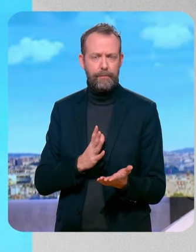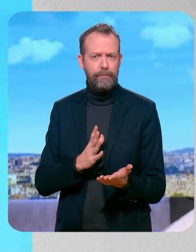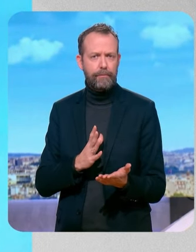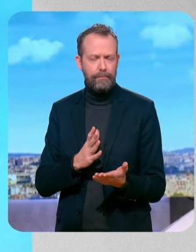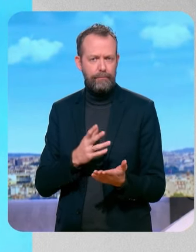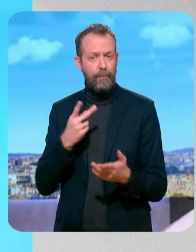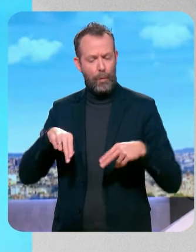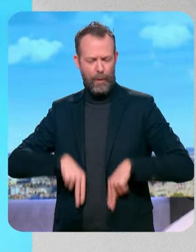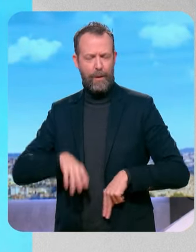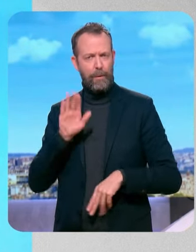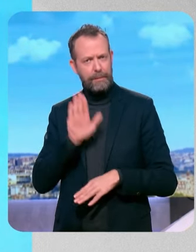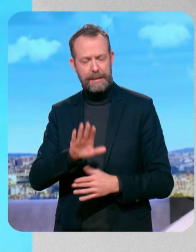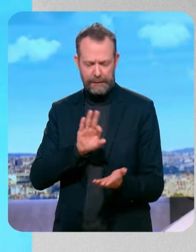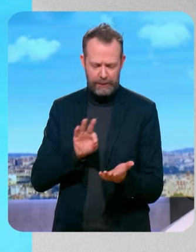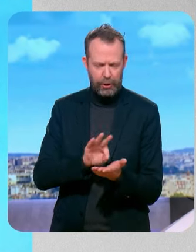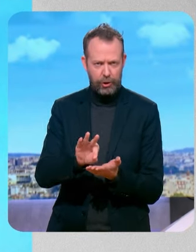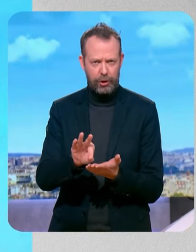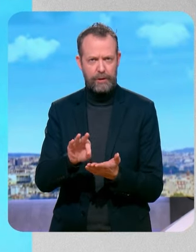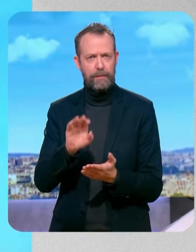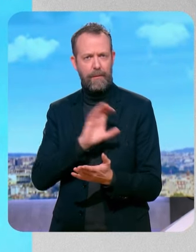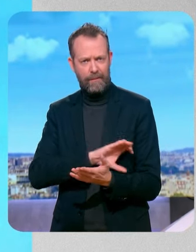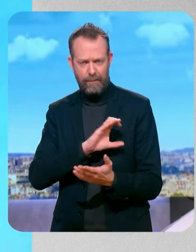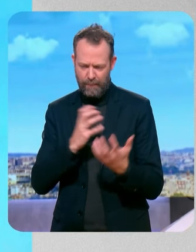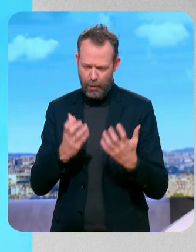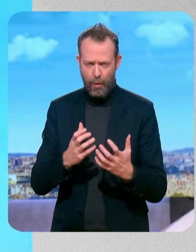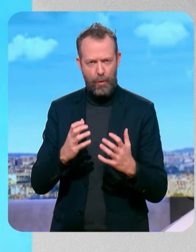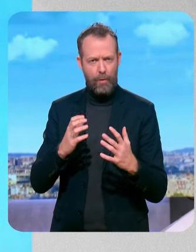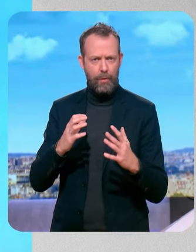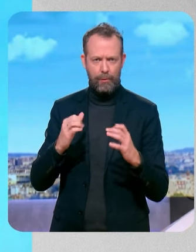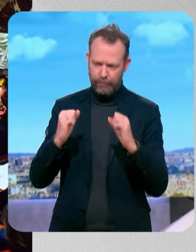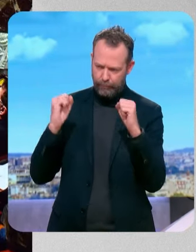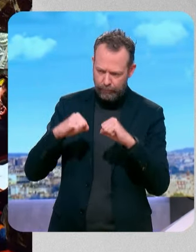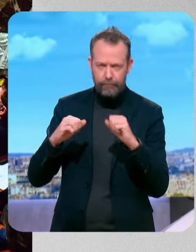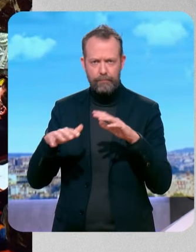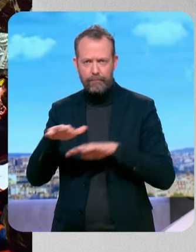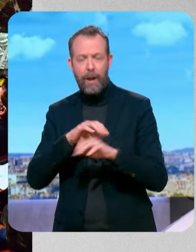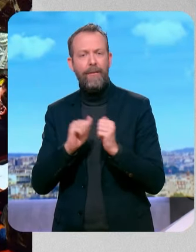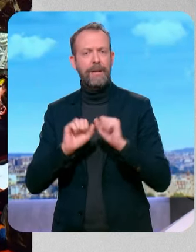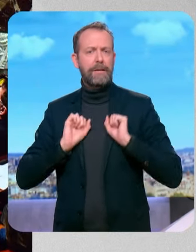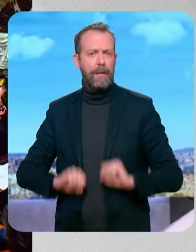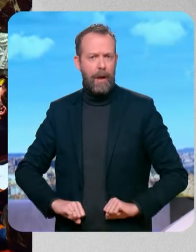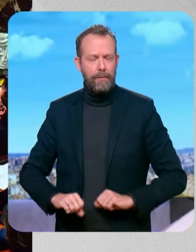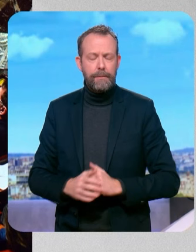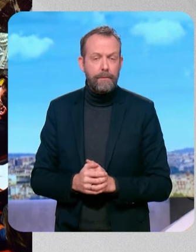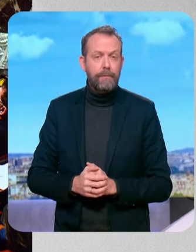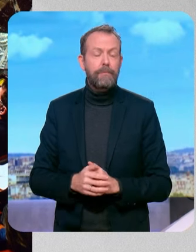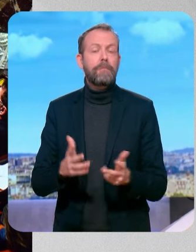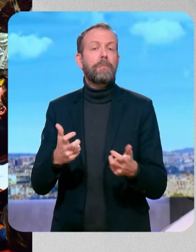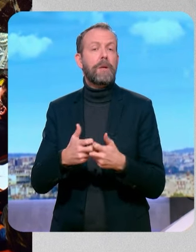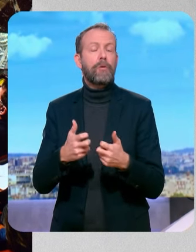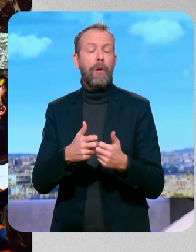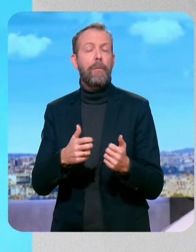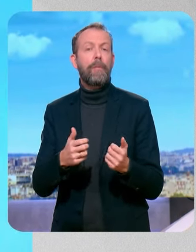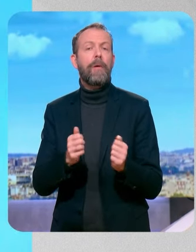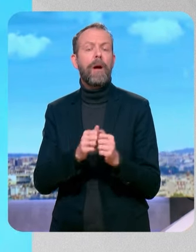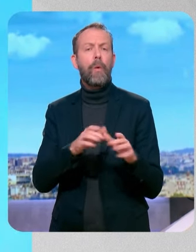stratégie du gouvernement qui consistait à s'entendre avec le Sénat, et notamment avec